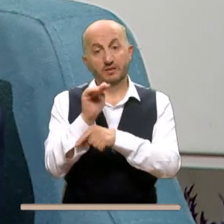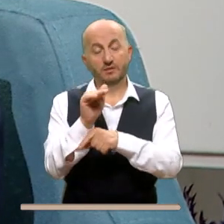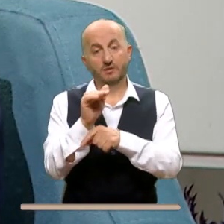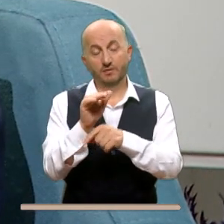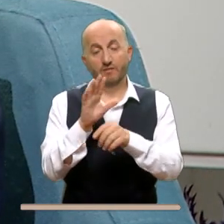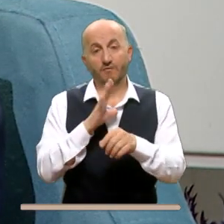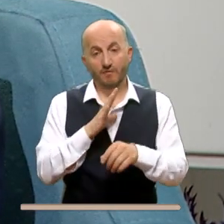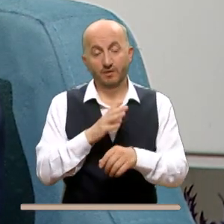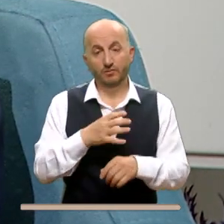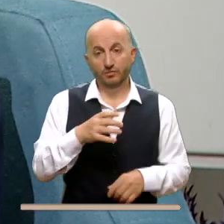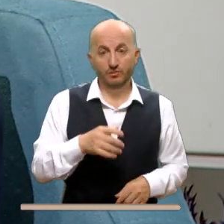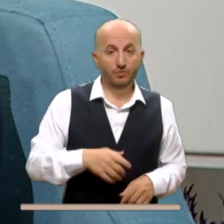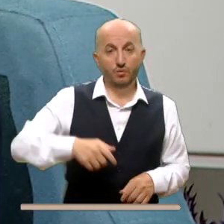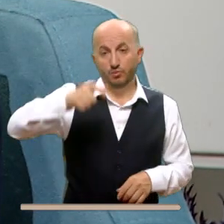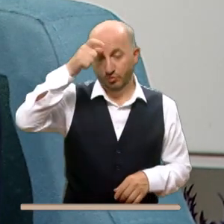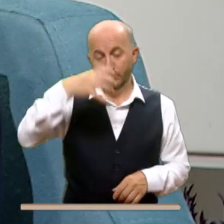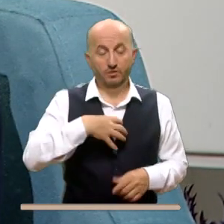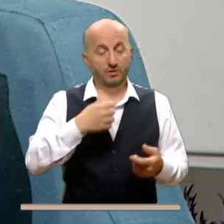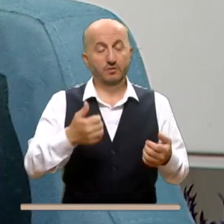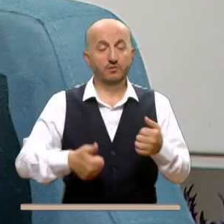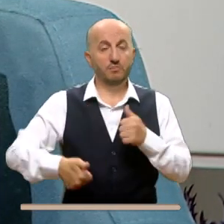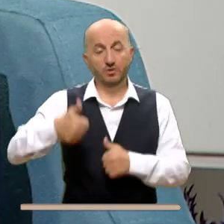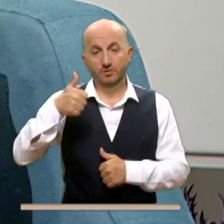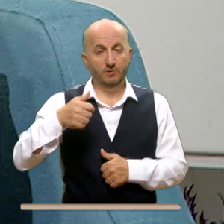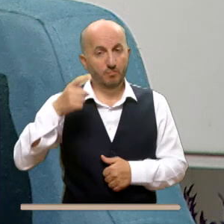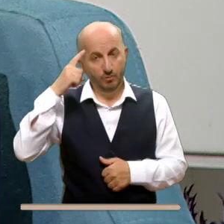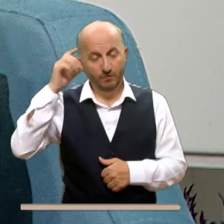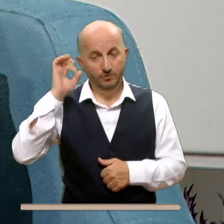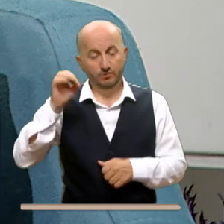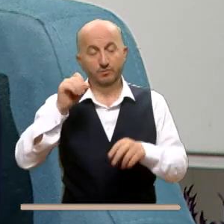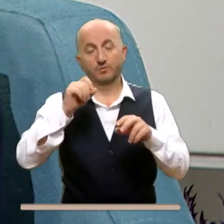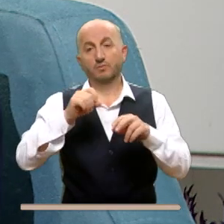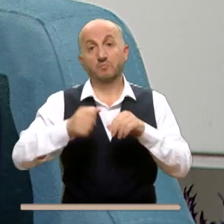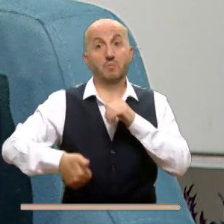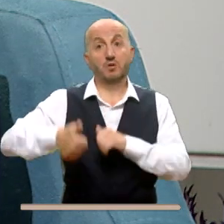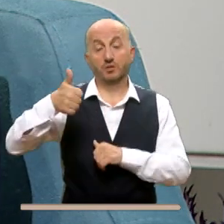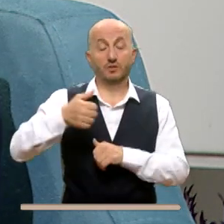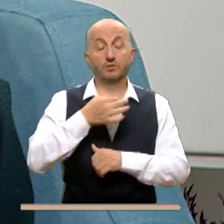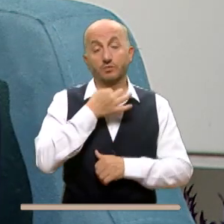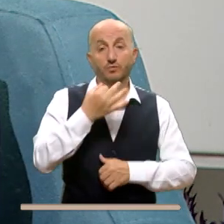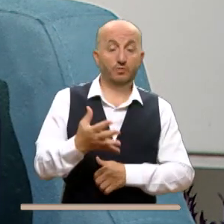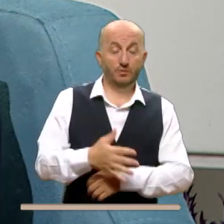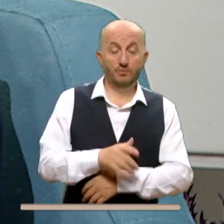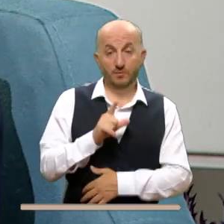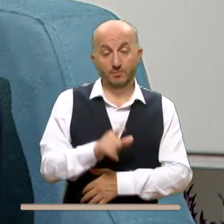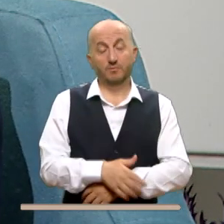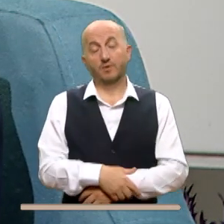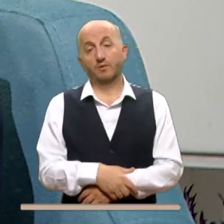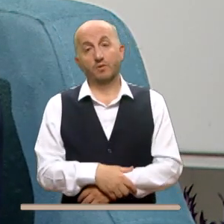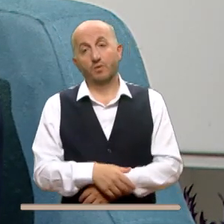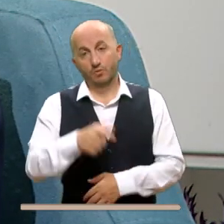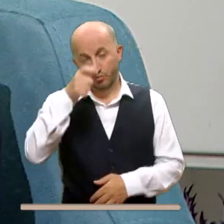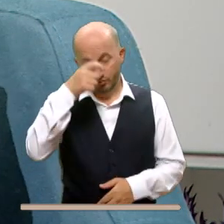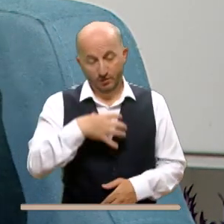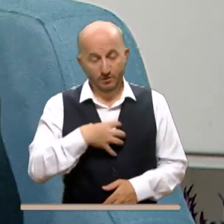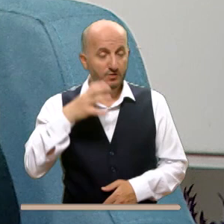İşleri Başkanımız ve Türkiye Diyanet Vakfı Mütevelliyeti Başkanı Profesör Doktor Ali Erbaş hocamıza çok teşekkür etmek durumundayım. Türkiye